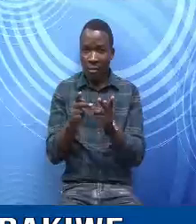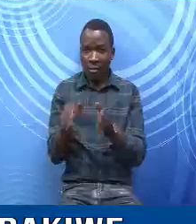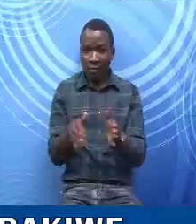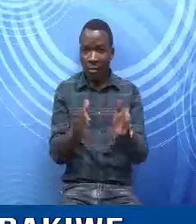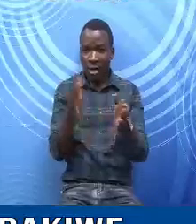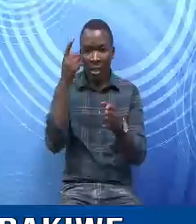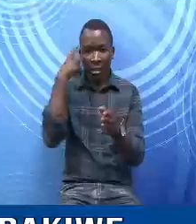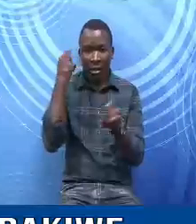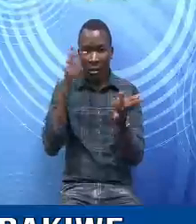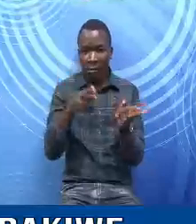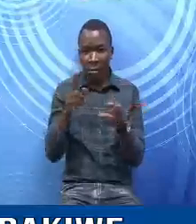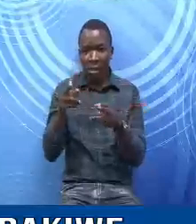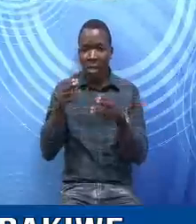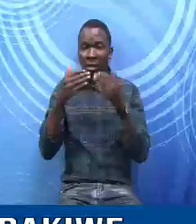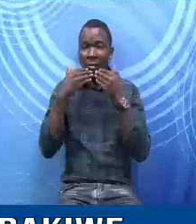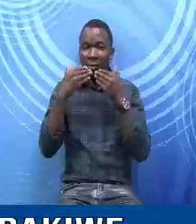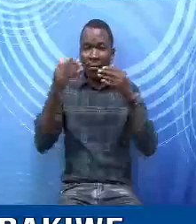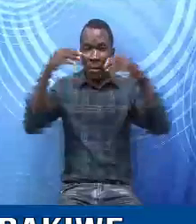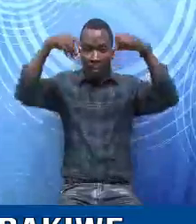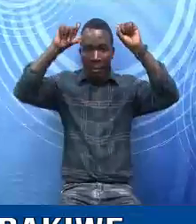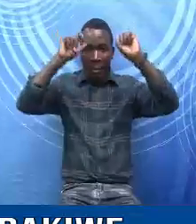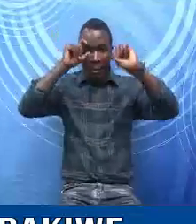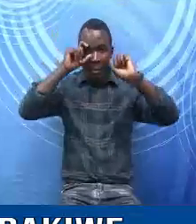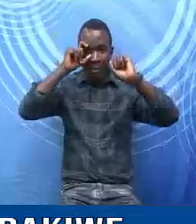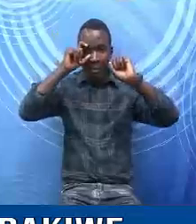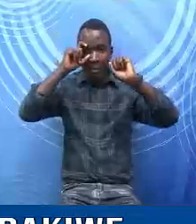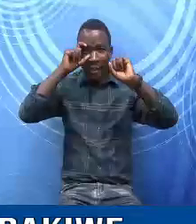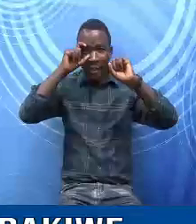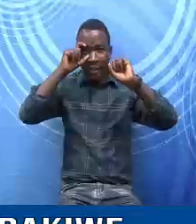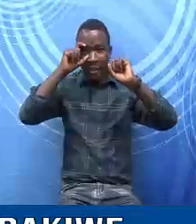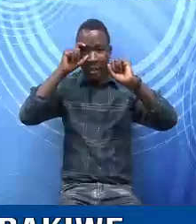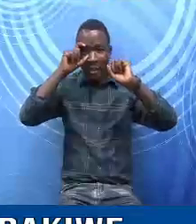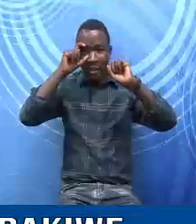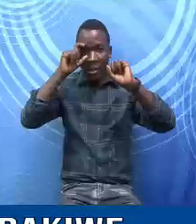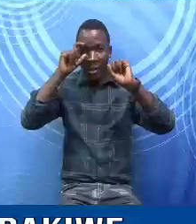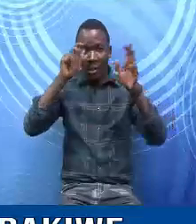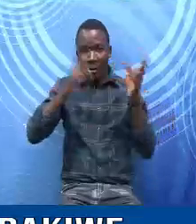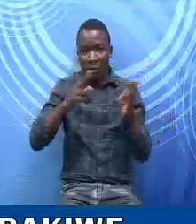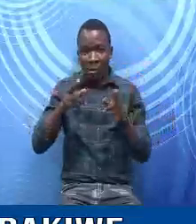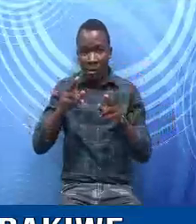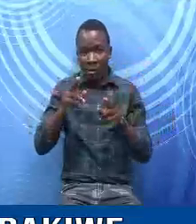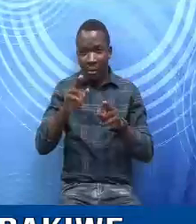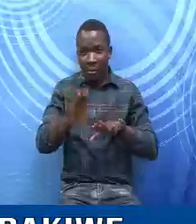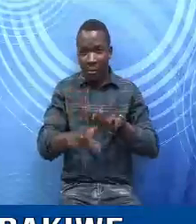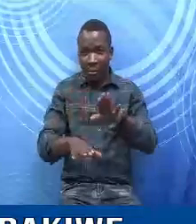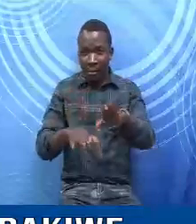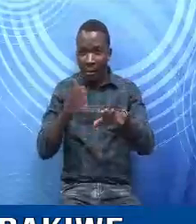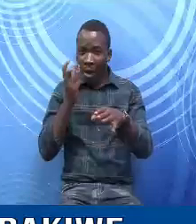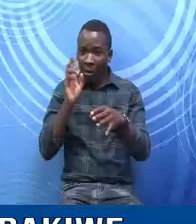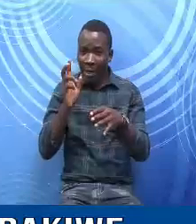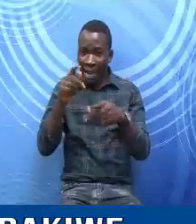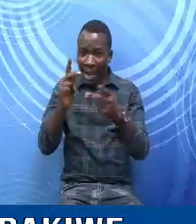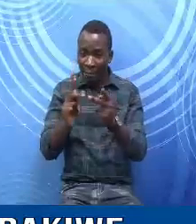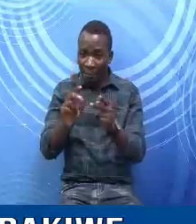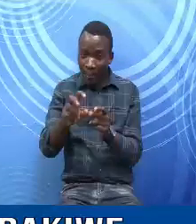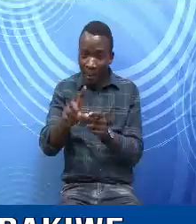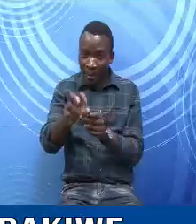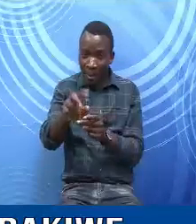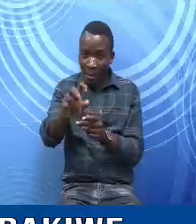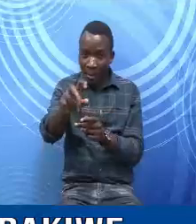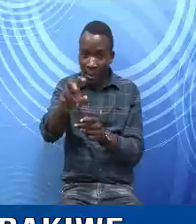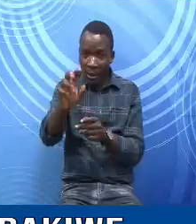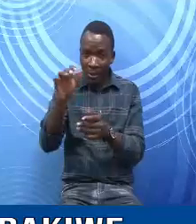tukirenye kuba perezida wa repubulika ndo twanagendaga n'amaguru urabona kira gisi cyanya kizu tukagitondagira tukazagenda